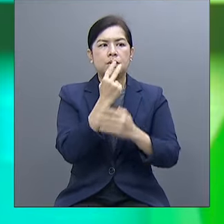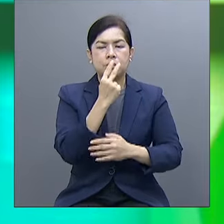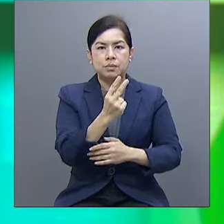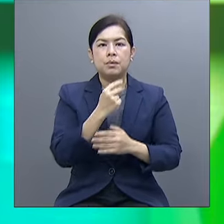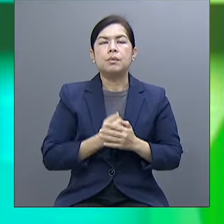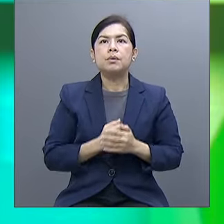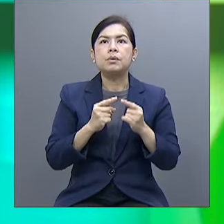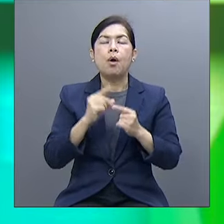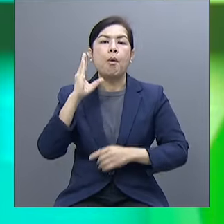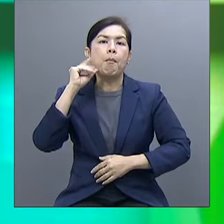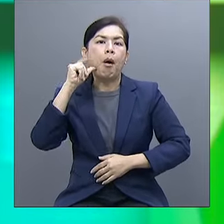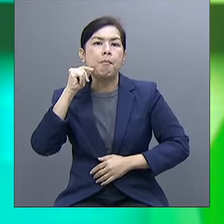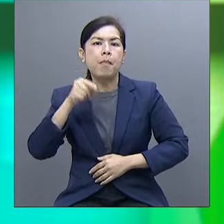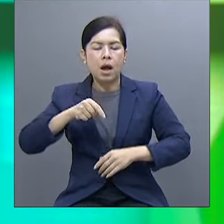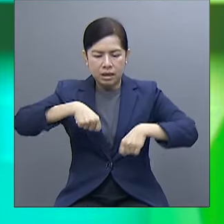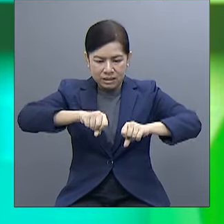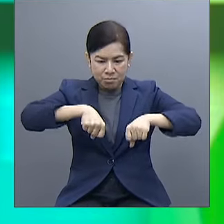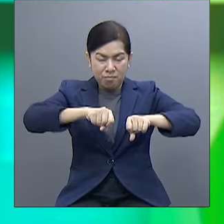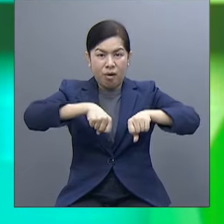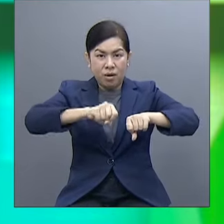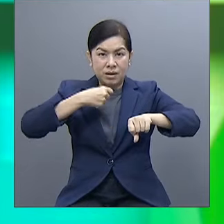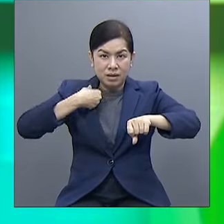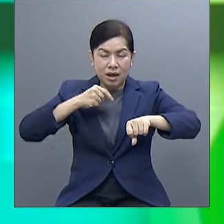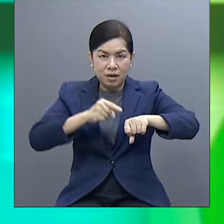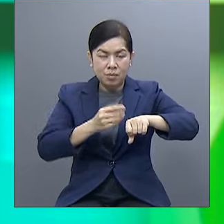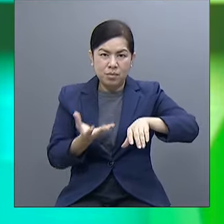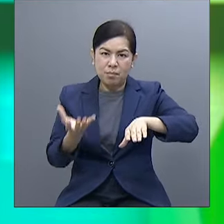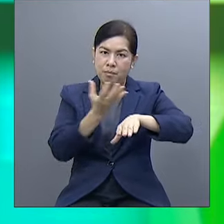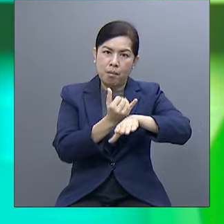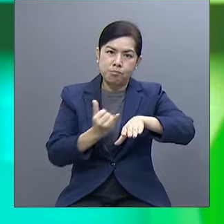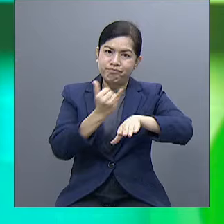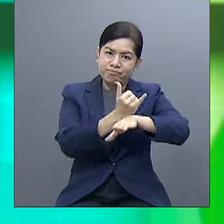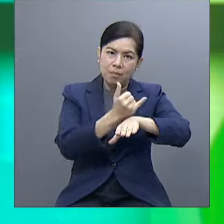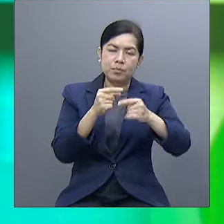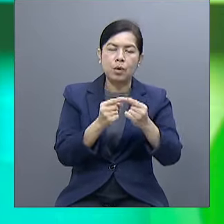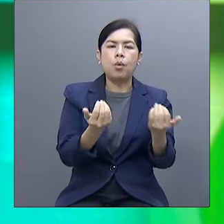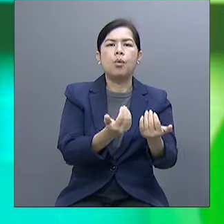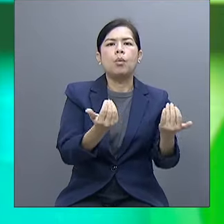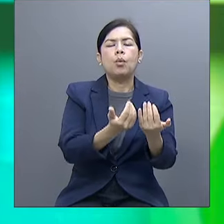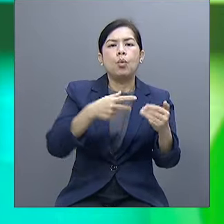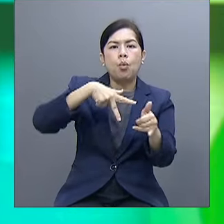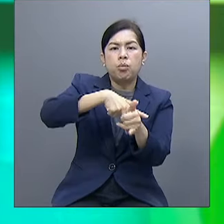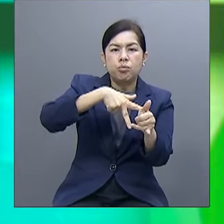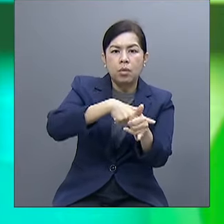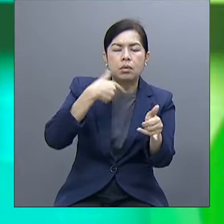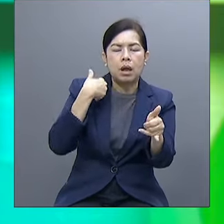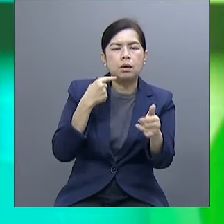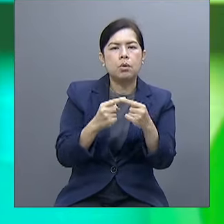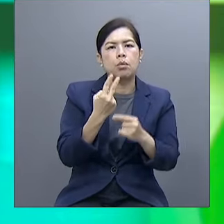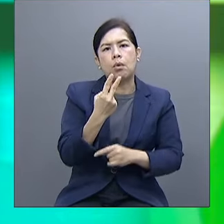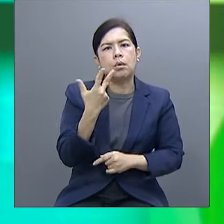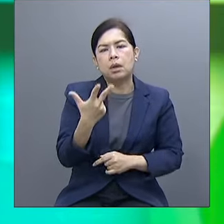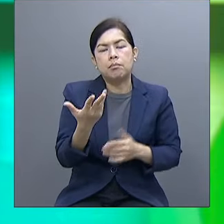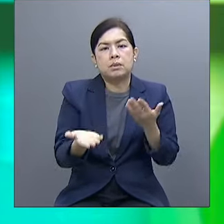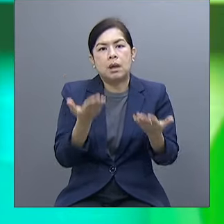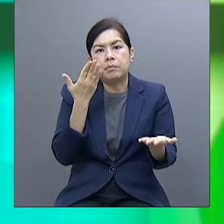ณแม่ต้องขี่มอเตอร์ไซค์เหมือนมอเตอร์ไซค์ห้างใช่ไหมคะแล้วก็พาน้องๆเนี่ยซ้อนท้ายหลังบางคนซ้อน3บางคนซ้อน2บางคนอาจจะไม่ได้ใ